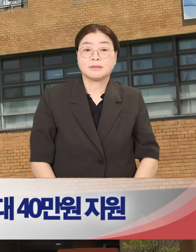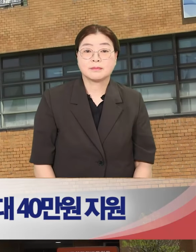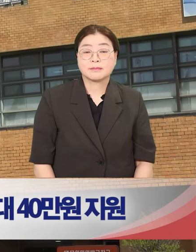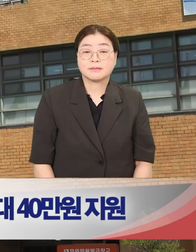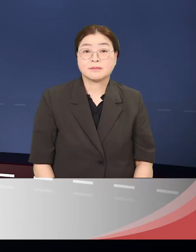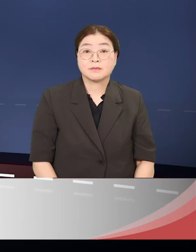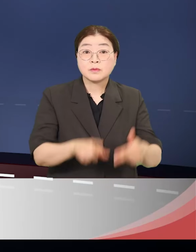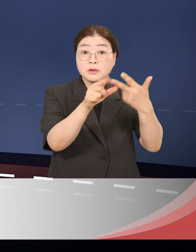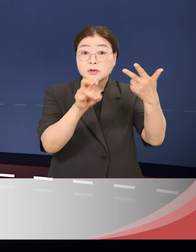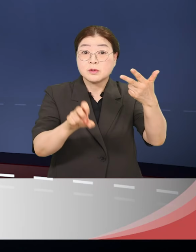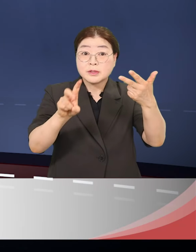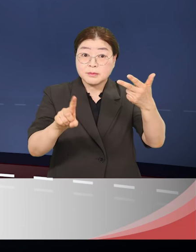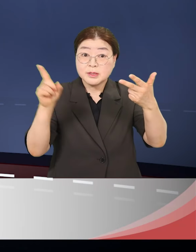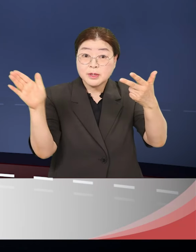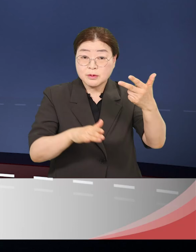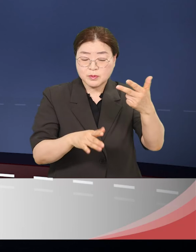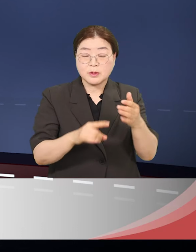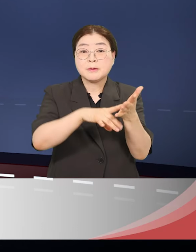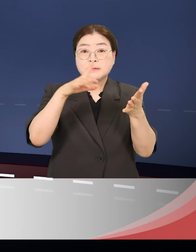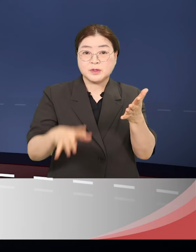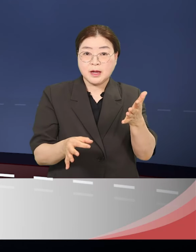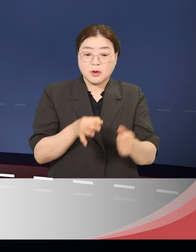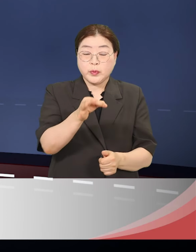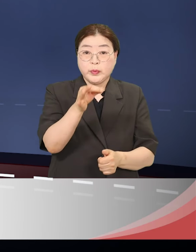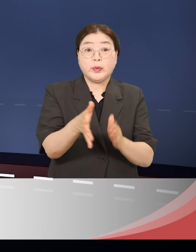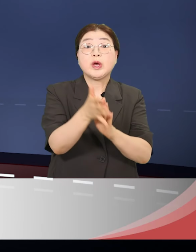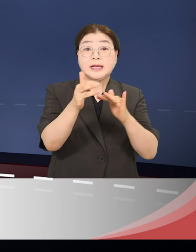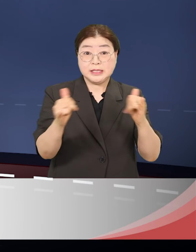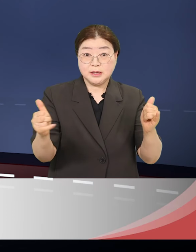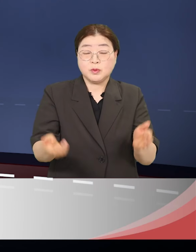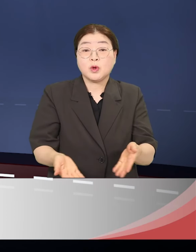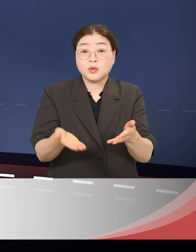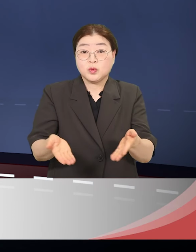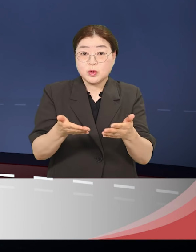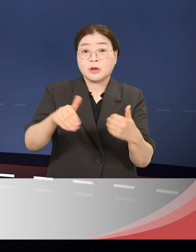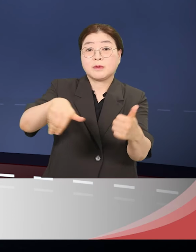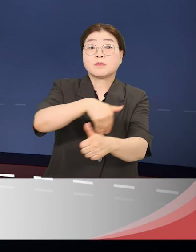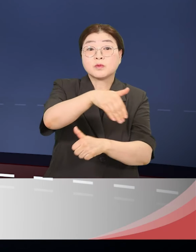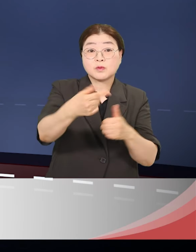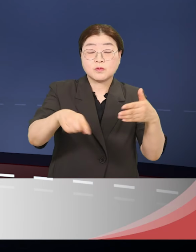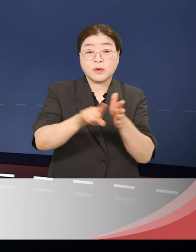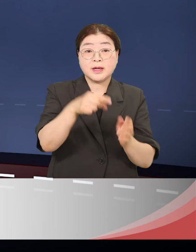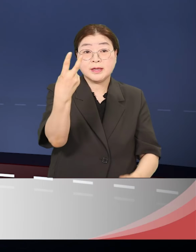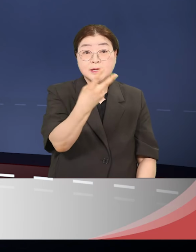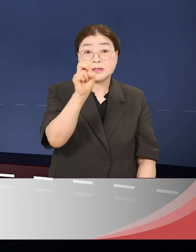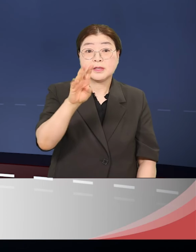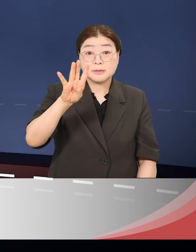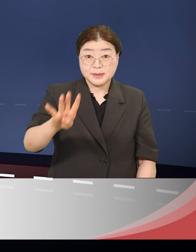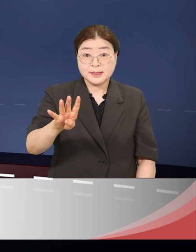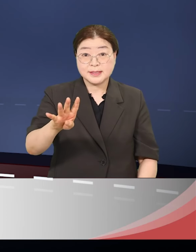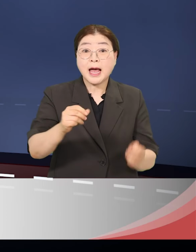지급합니다. 태백시는 지난 7월 31일 성실히 세금을 납부하는 시민이 우대받는 납세 분위기 조성을